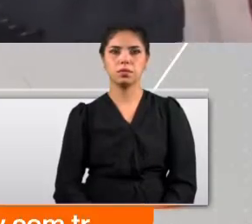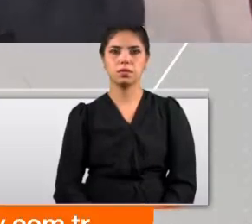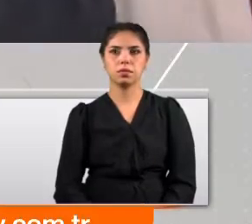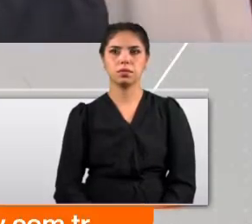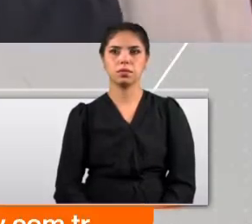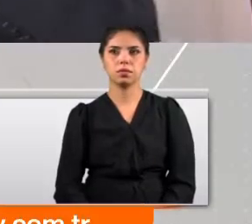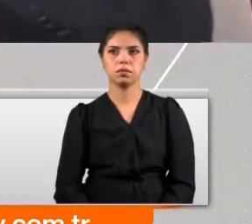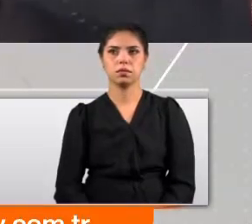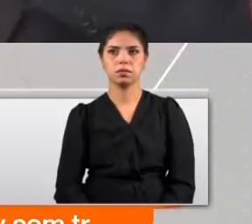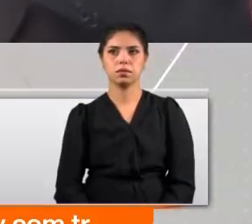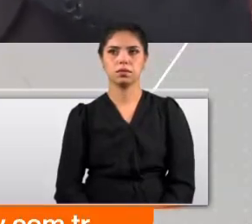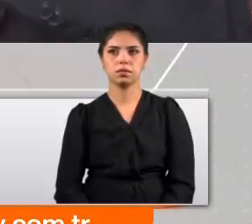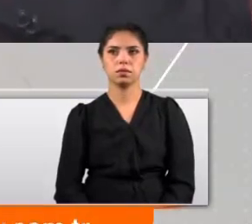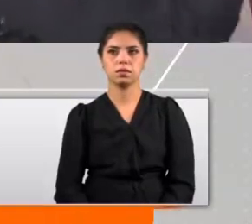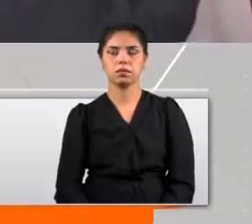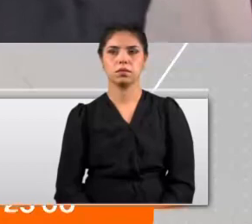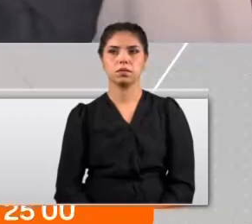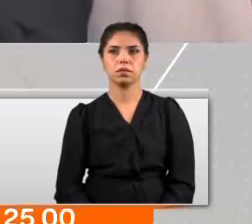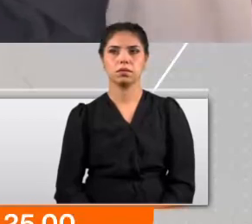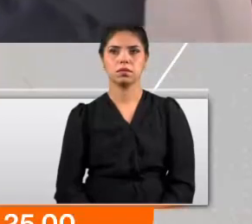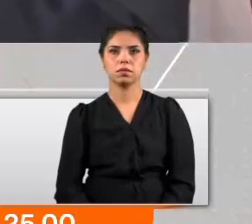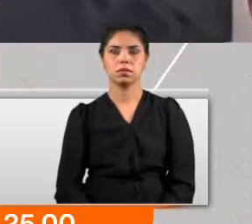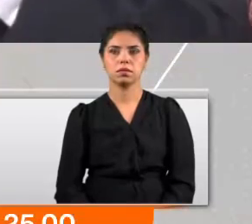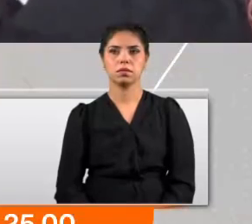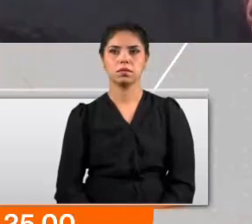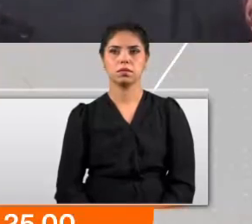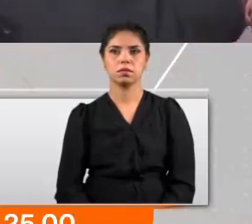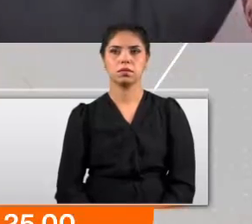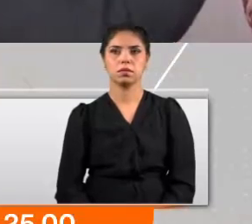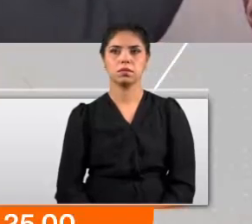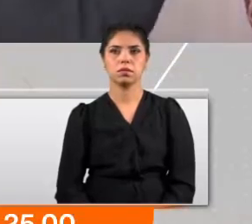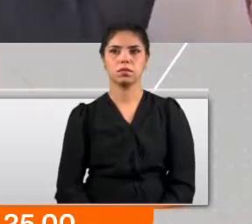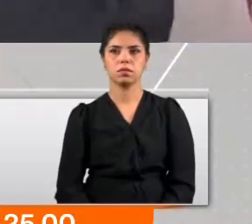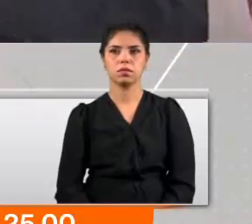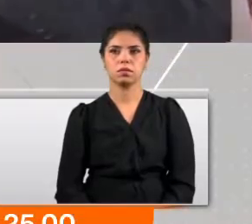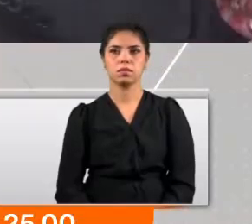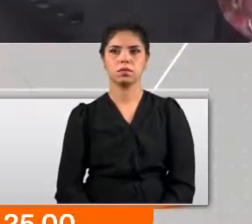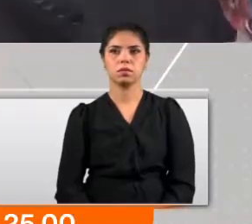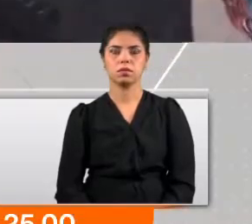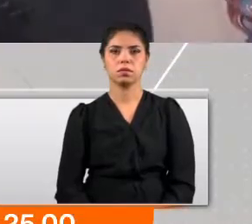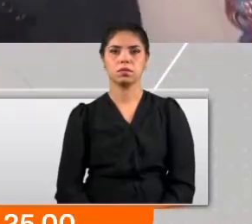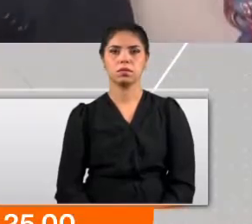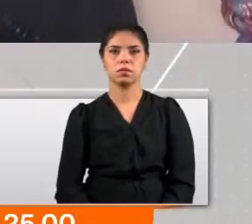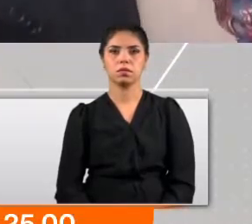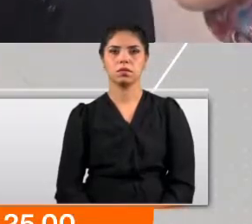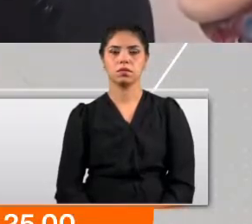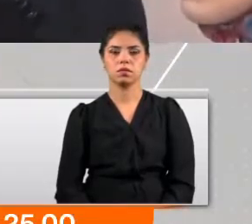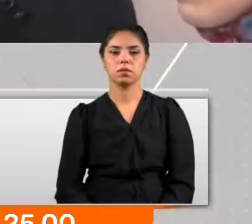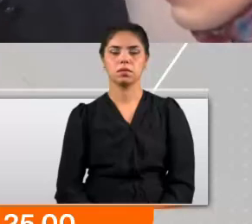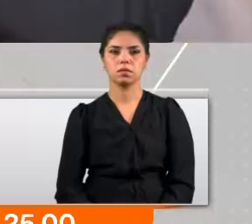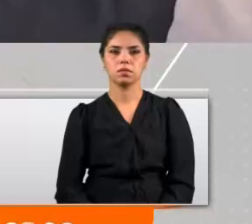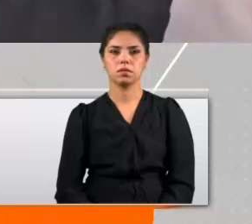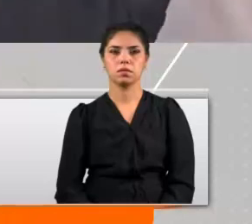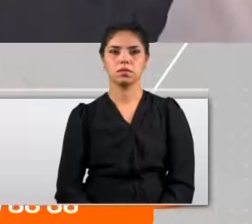sağdan kadrolar alayım sağcılarla ittifak yapayım lazım olduğu gün yapılır Kantara çıkarsın güreşten